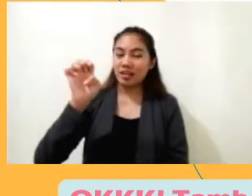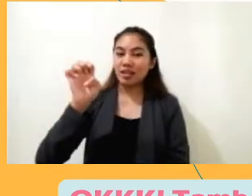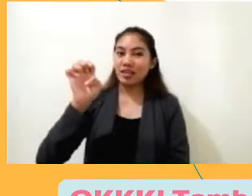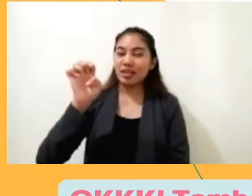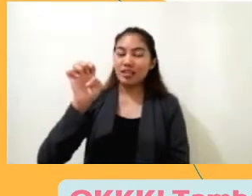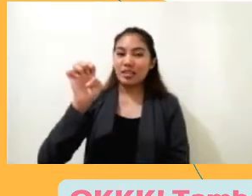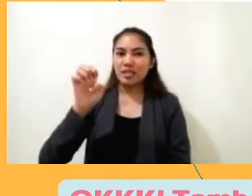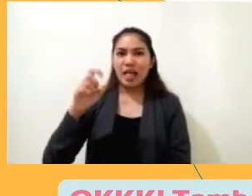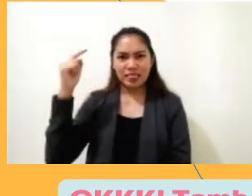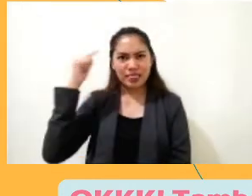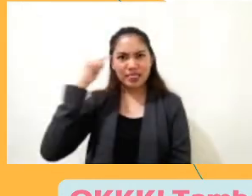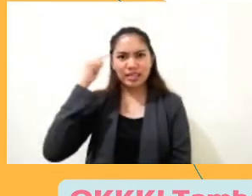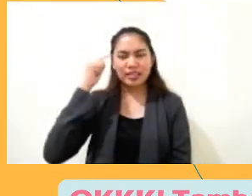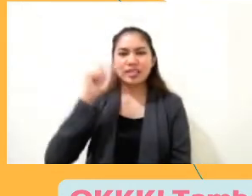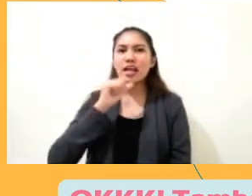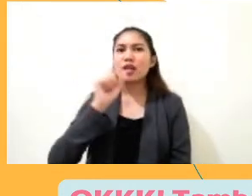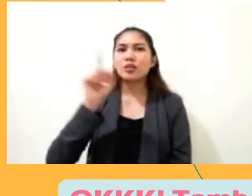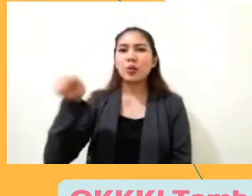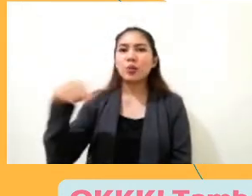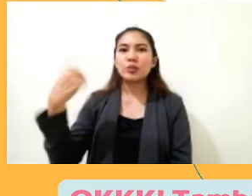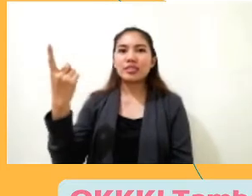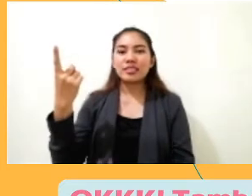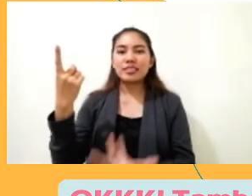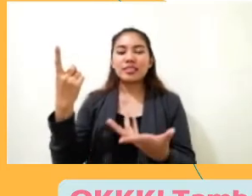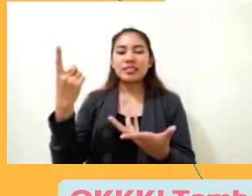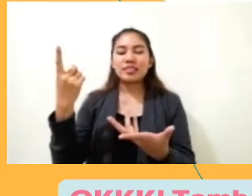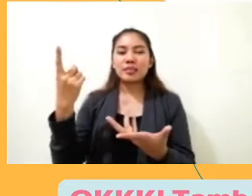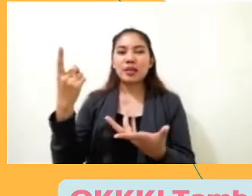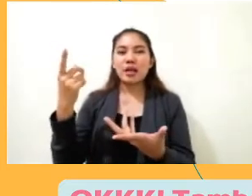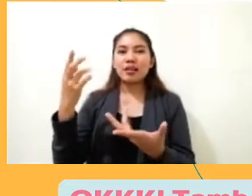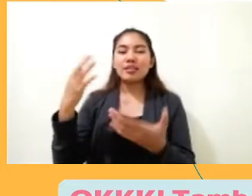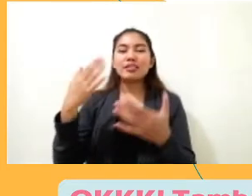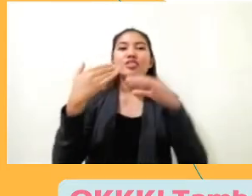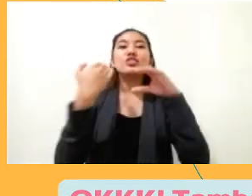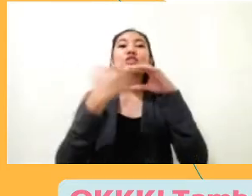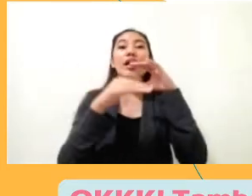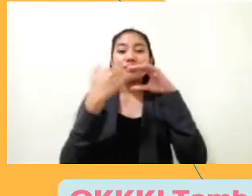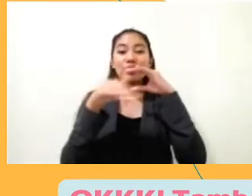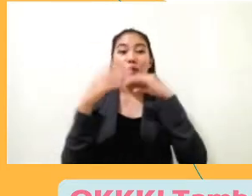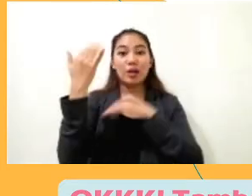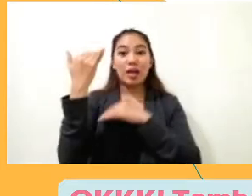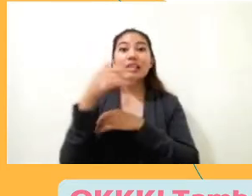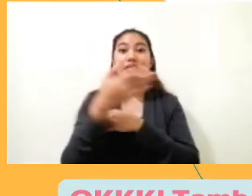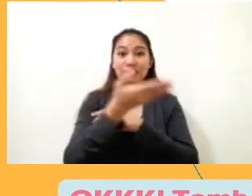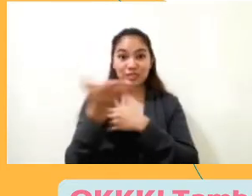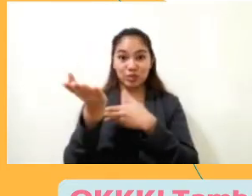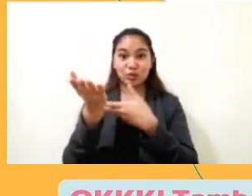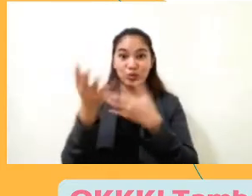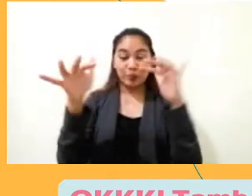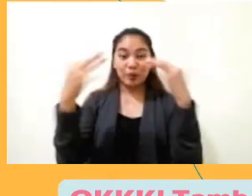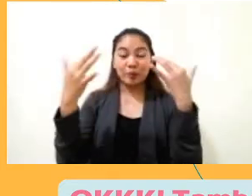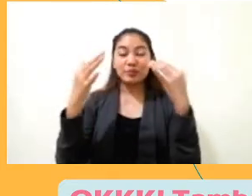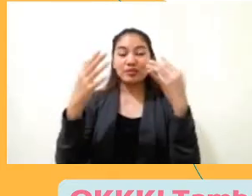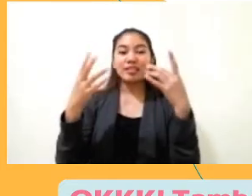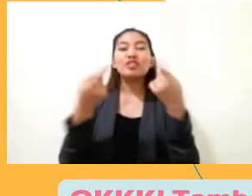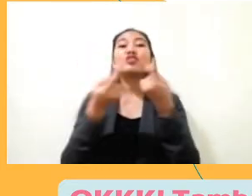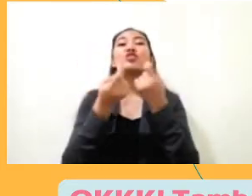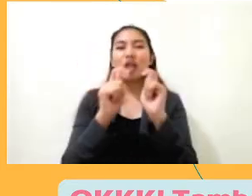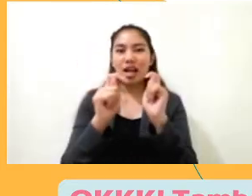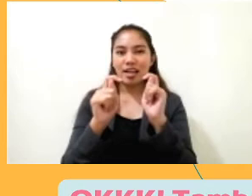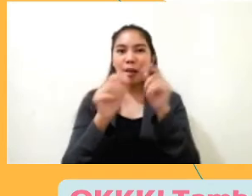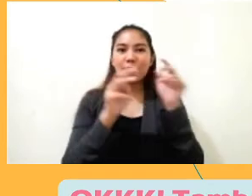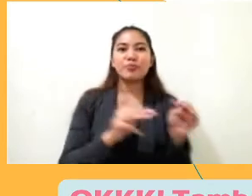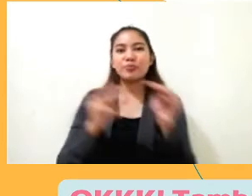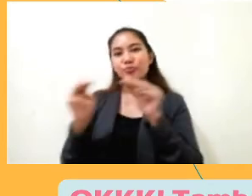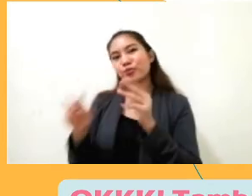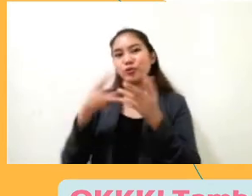I think hindi lang po sila makapag-chat kasi tina-try din talaga nila yung movement, no? Isang